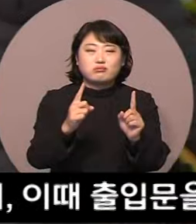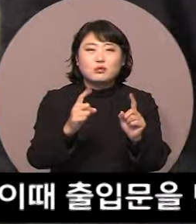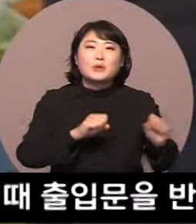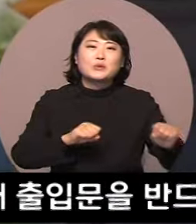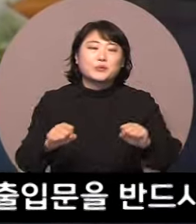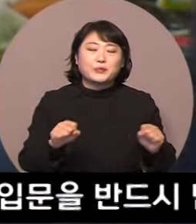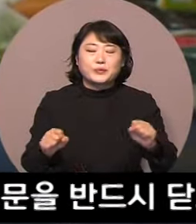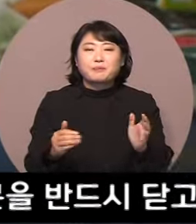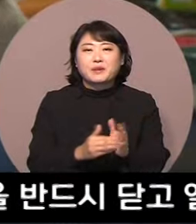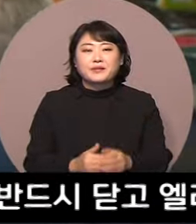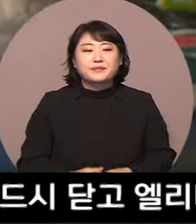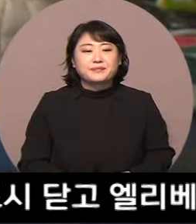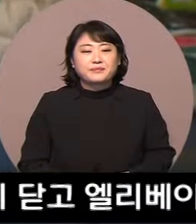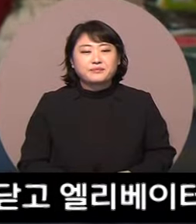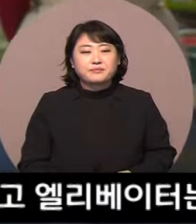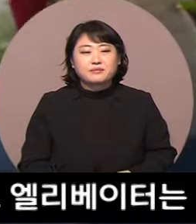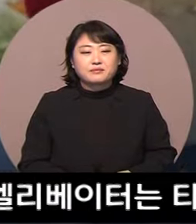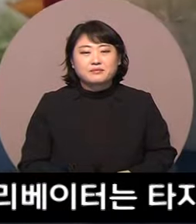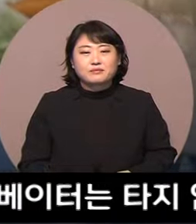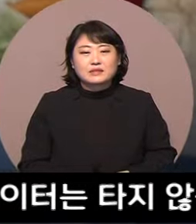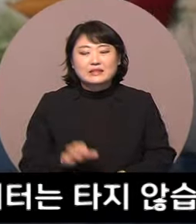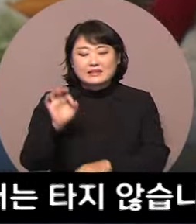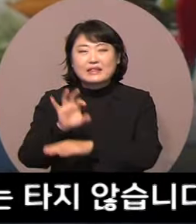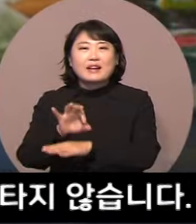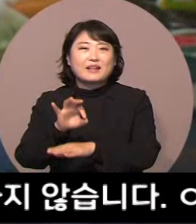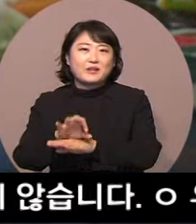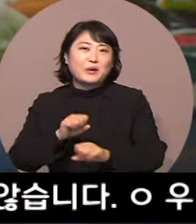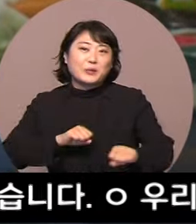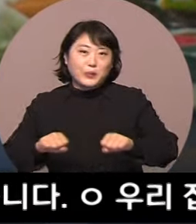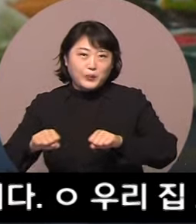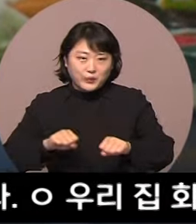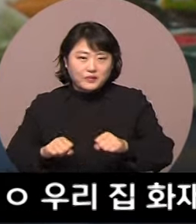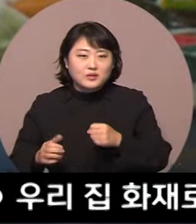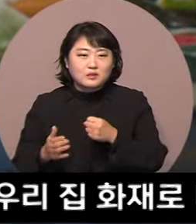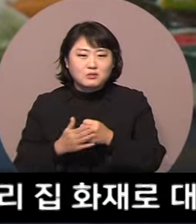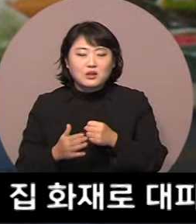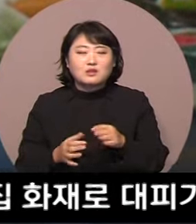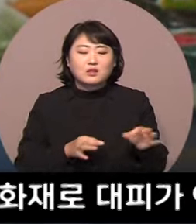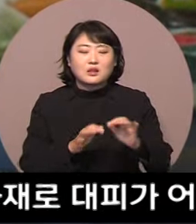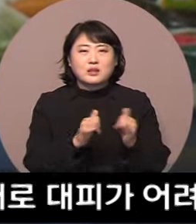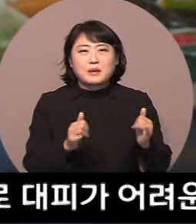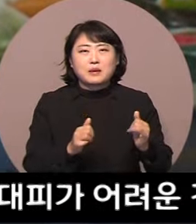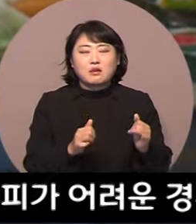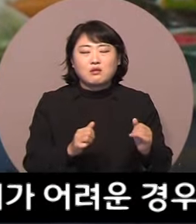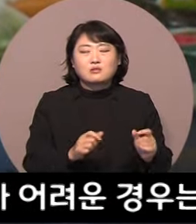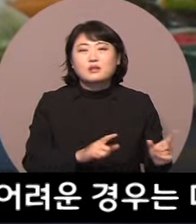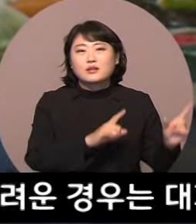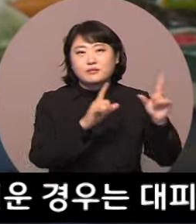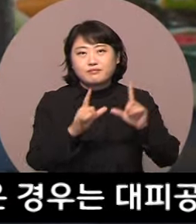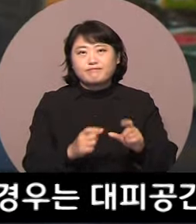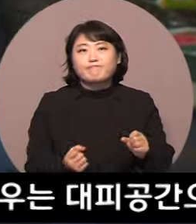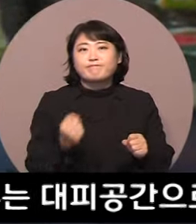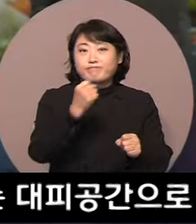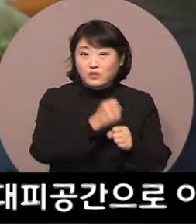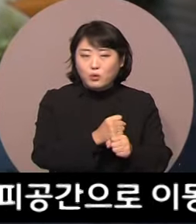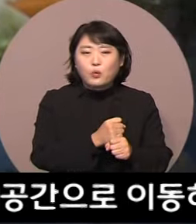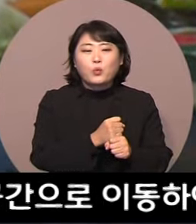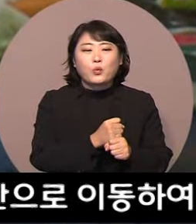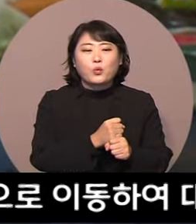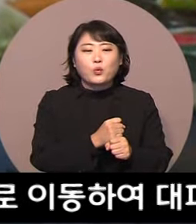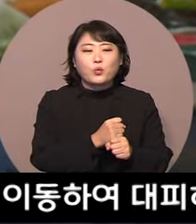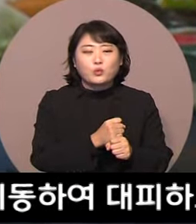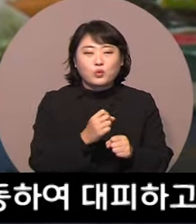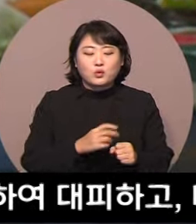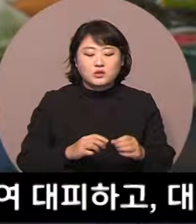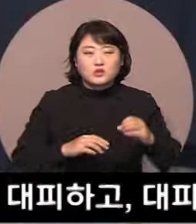소비자 캠페인을 대대적으로 전개해서 우리 상인들이 일상을 빨리 되찾고 우리 서천의 지역 경제도 더욱 활성화될 수